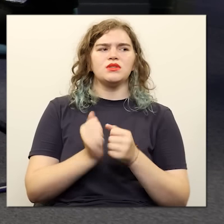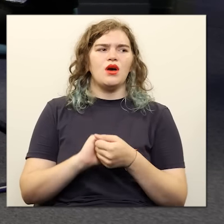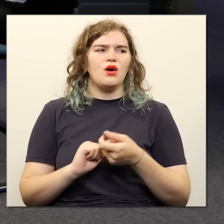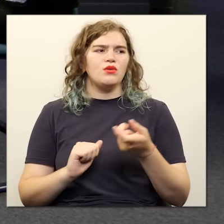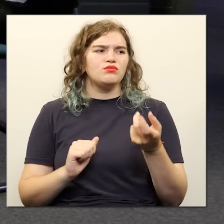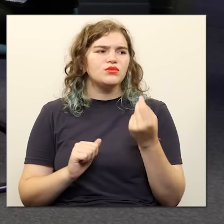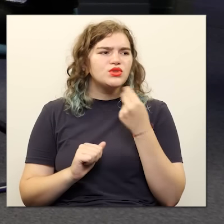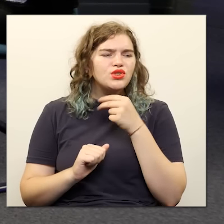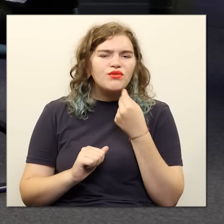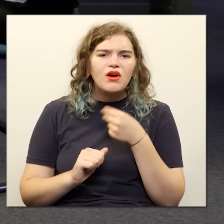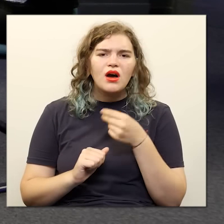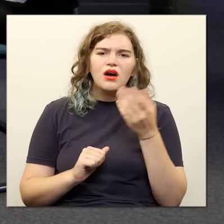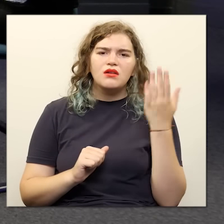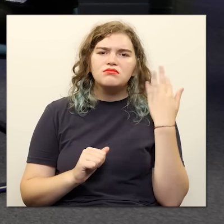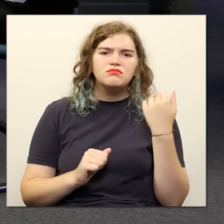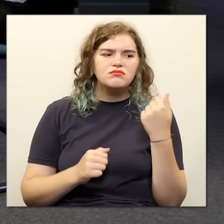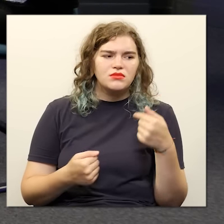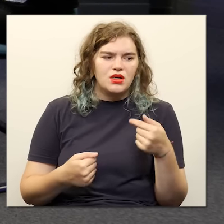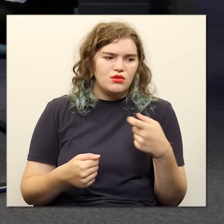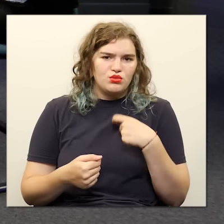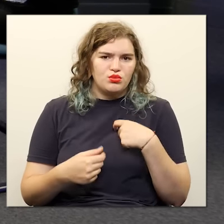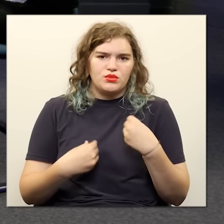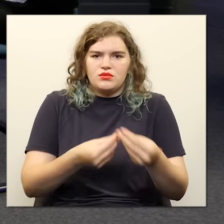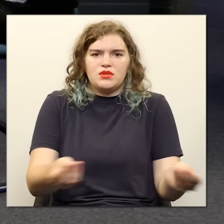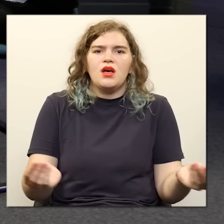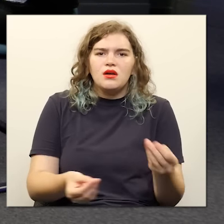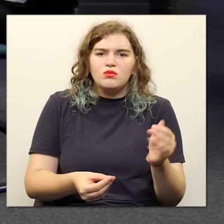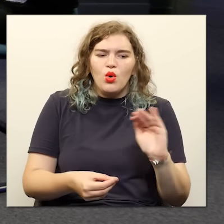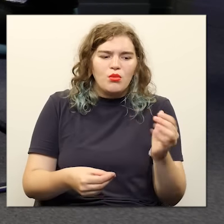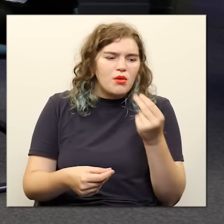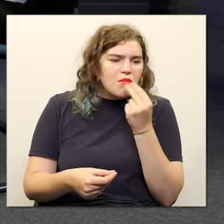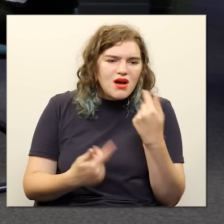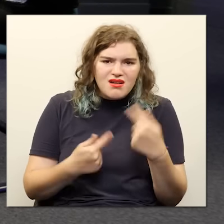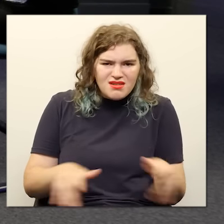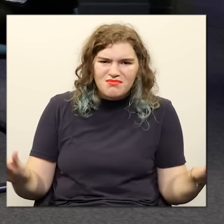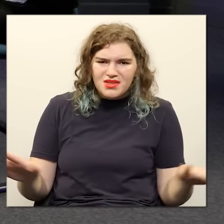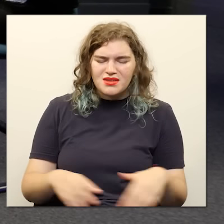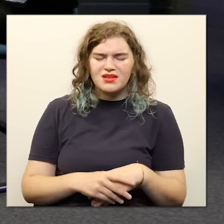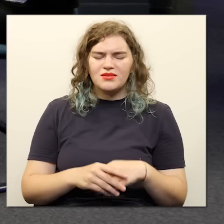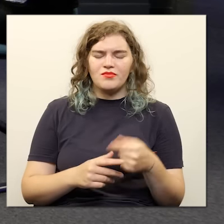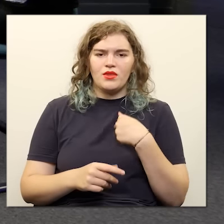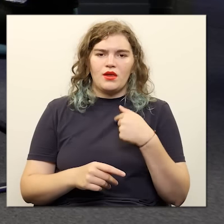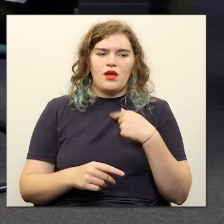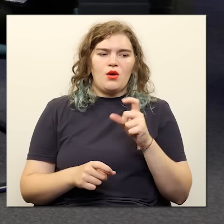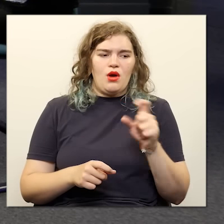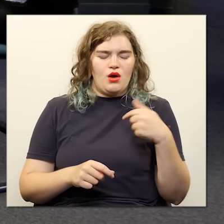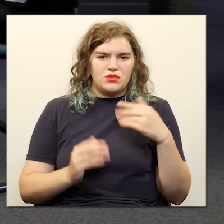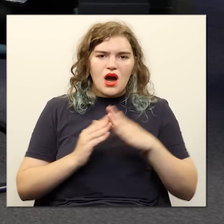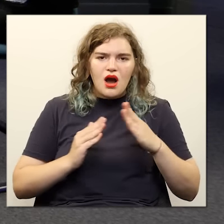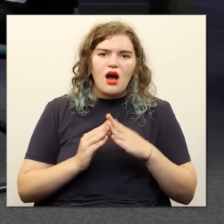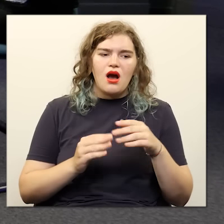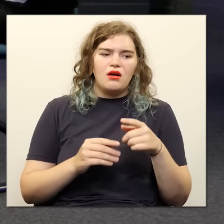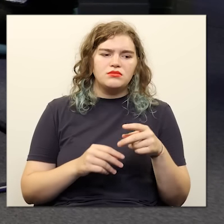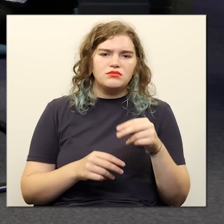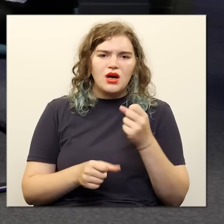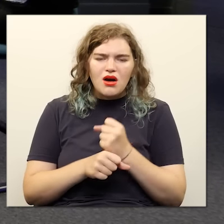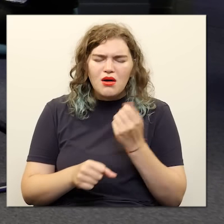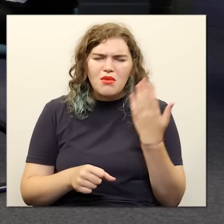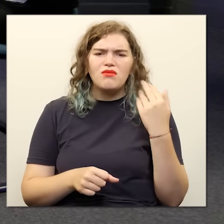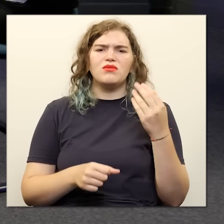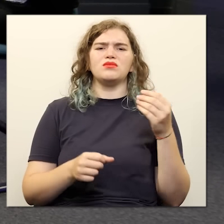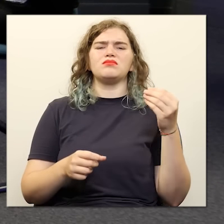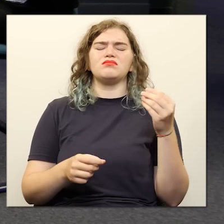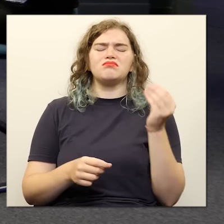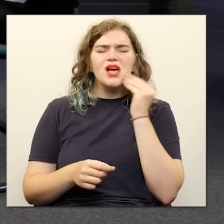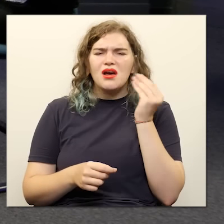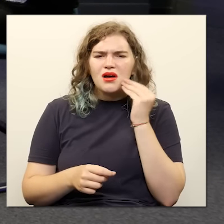sau porție, cum era porție atunci, n-ai avut ce da de mâncare la copii. Și eu, ca o bună gospodină, am avut și